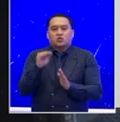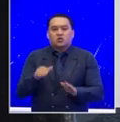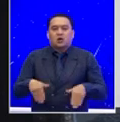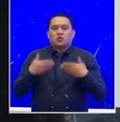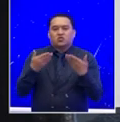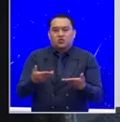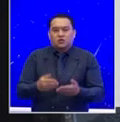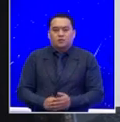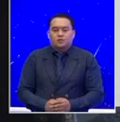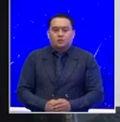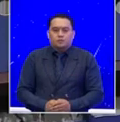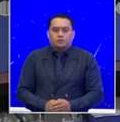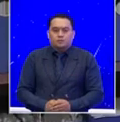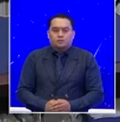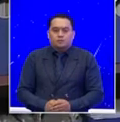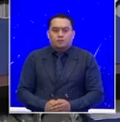обращений.